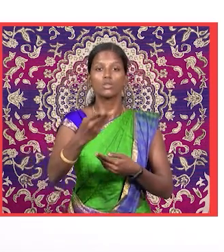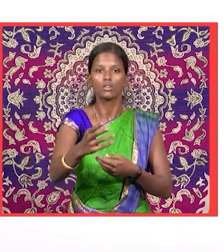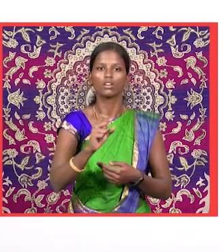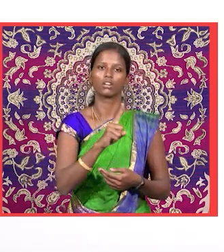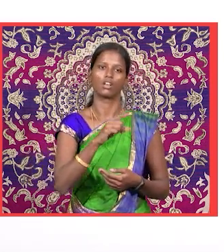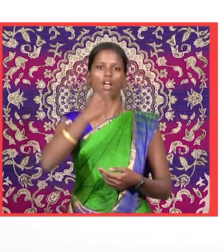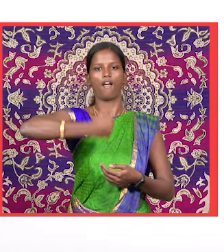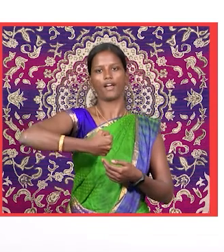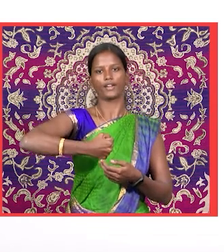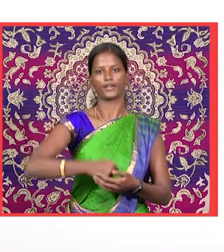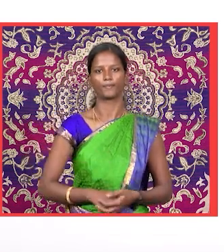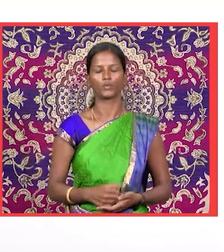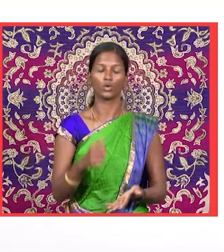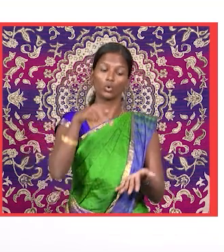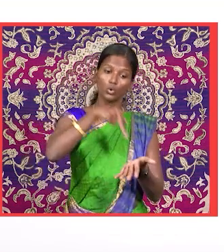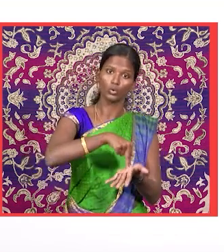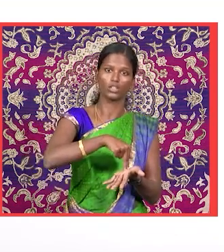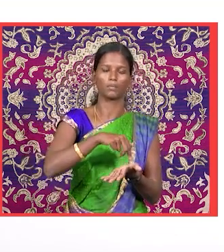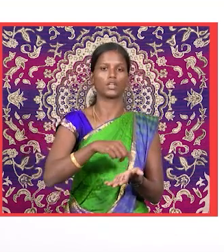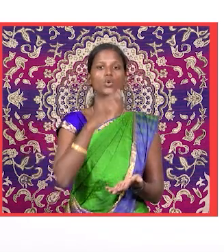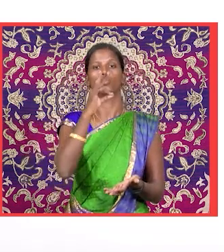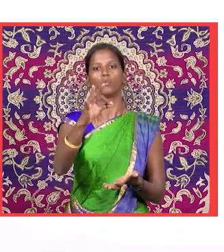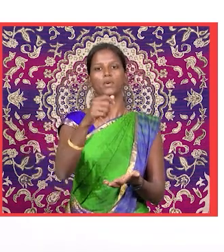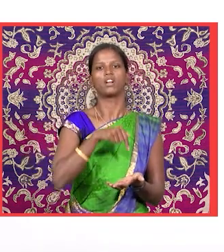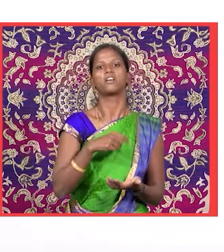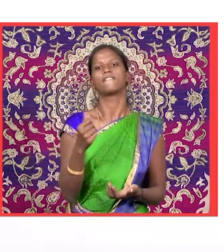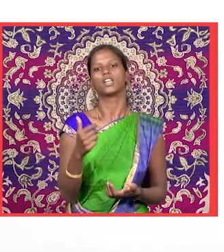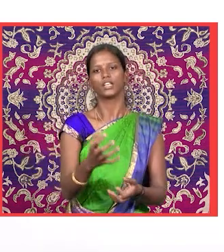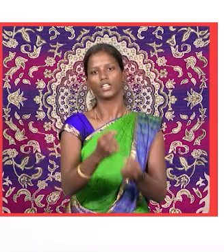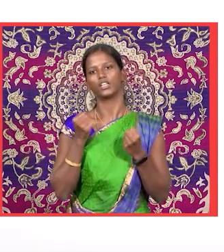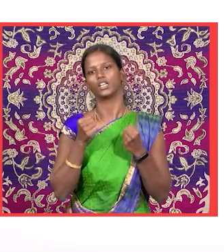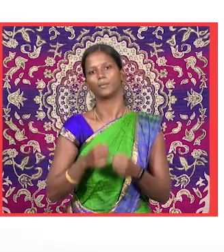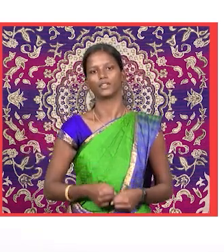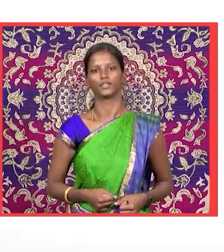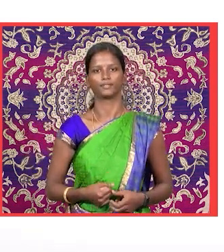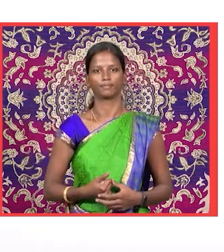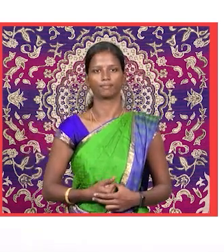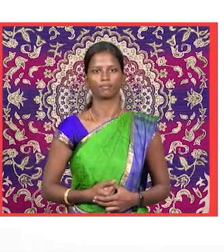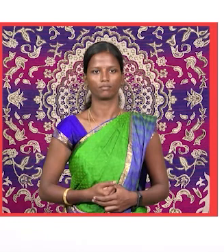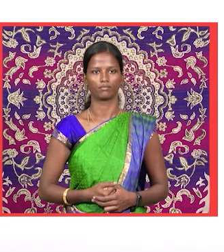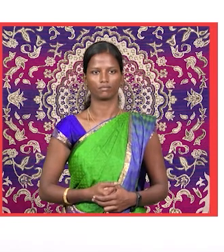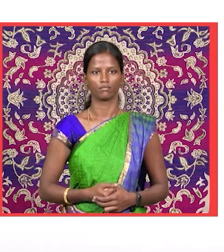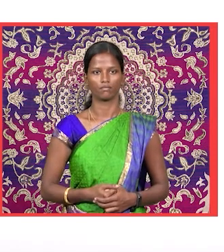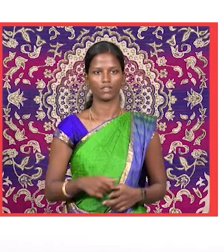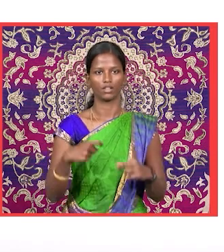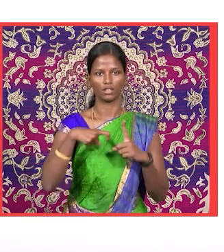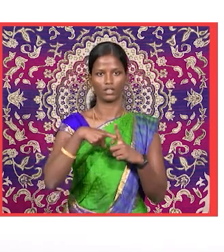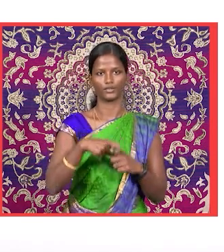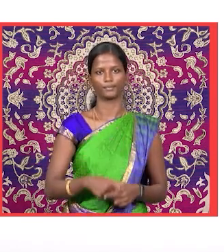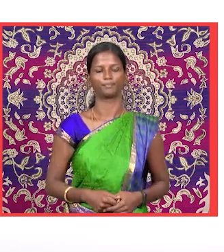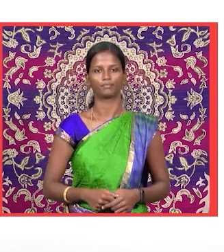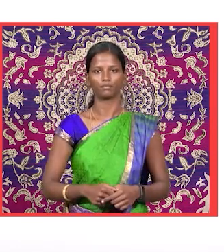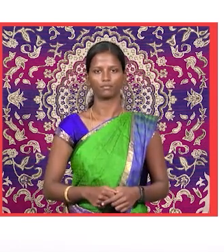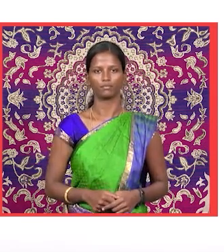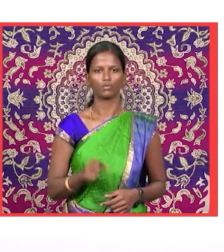எனில் குறிக்கப்பட்ட விலையை காண்க. இந்த கணக்கு கொஞ்சம் வித்தியாசமான கணக்கு பாருங்கள்.